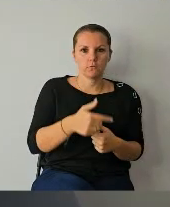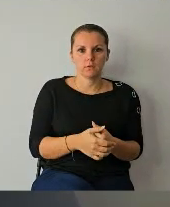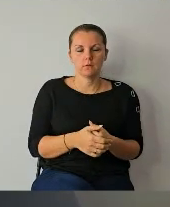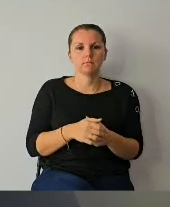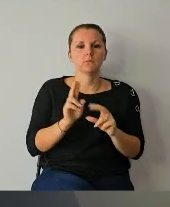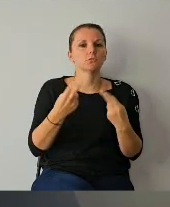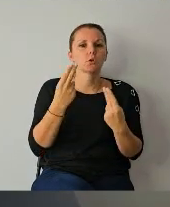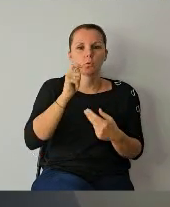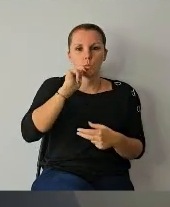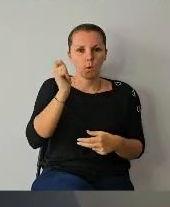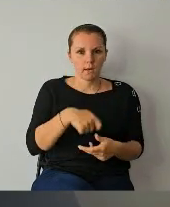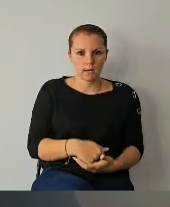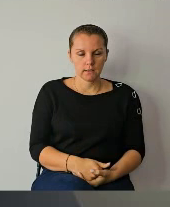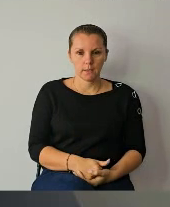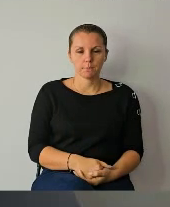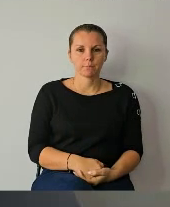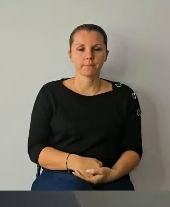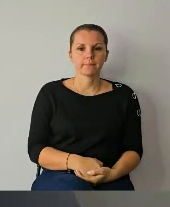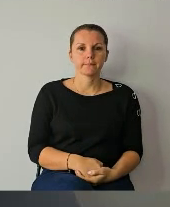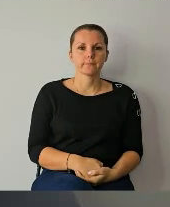Ukrainy.